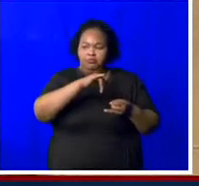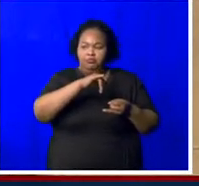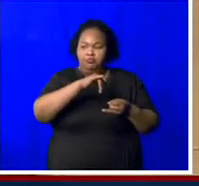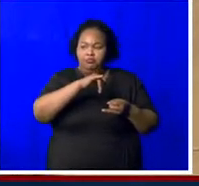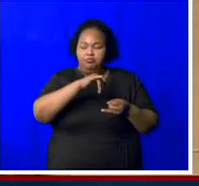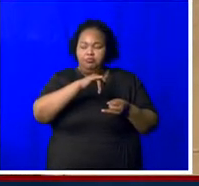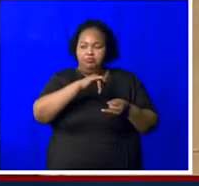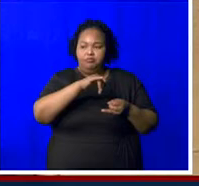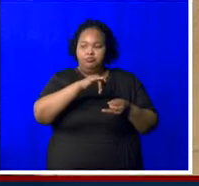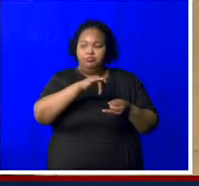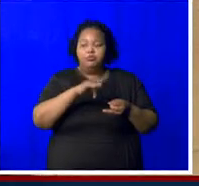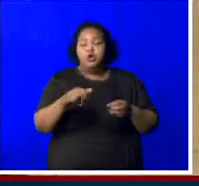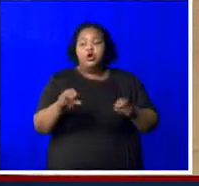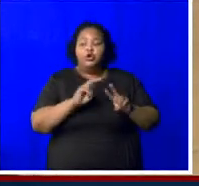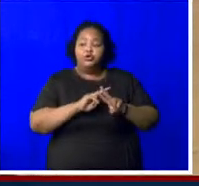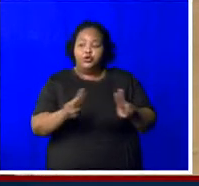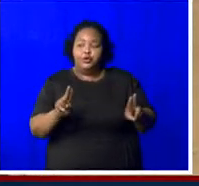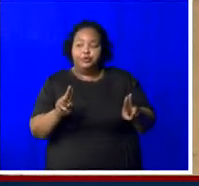Tindzaba yekusebenzisa